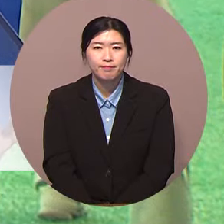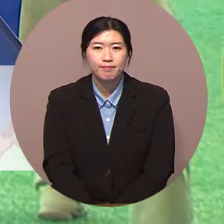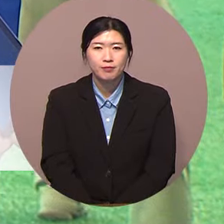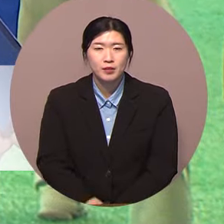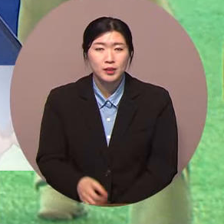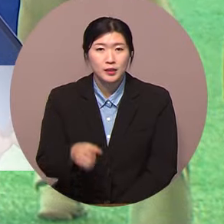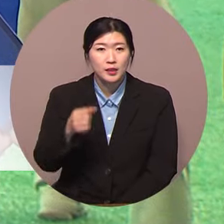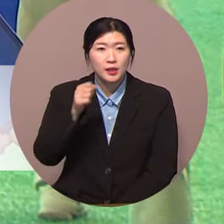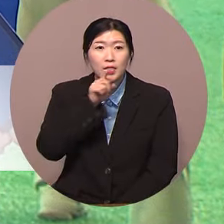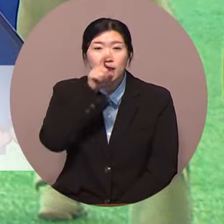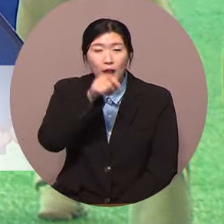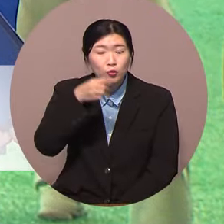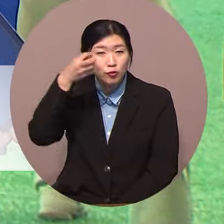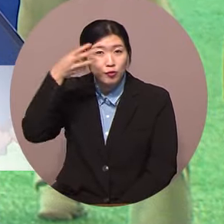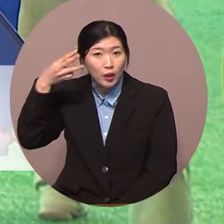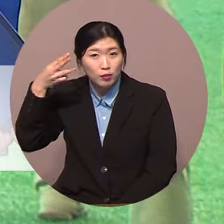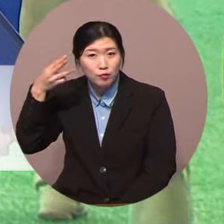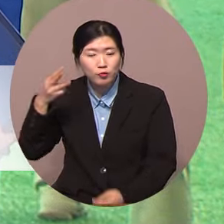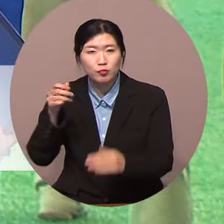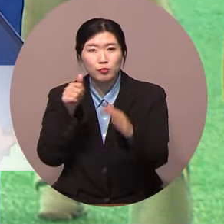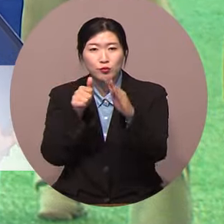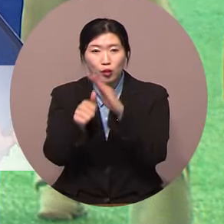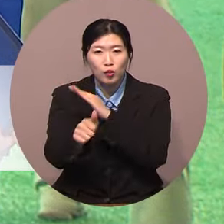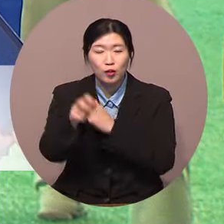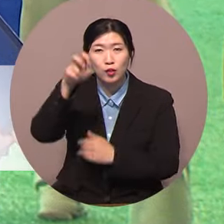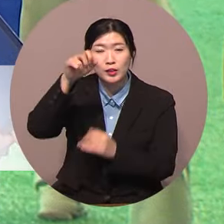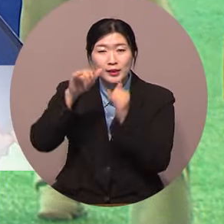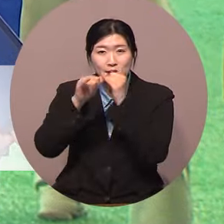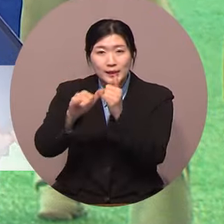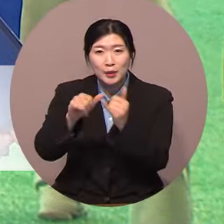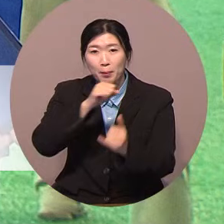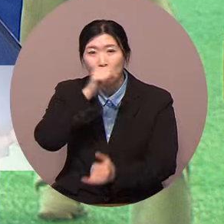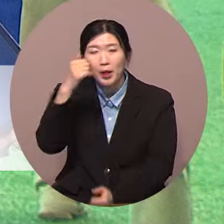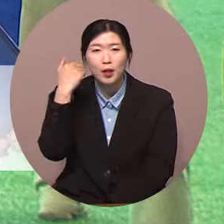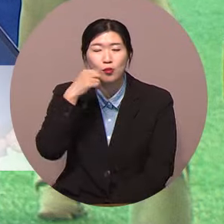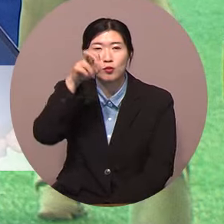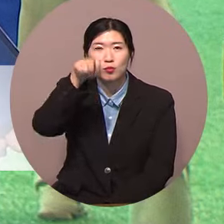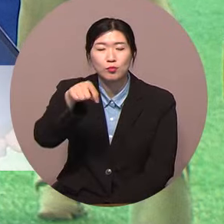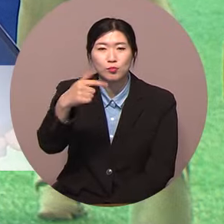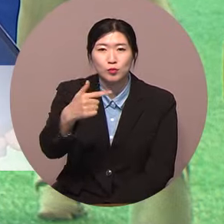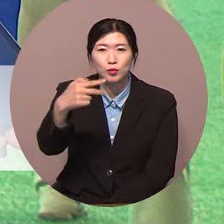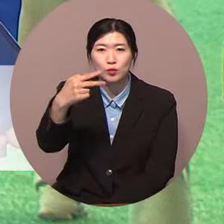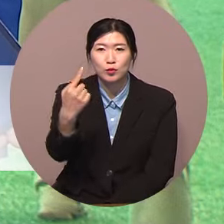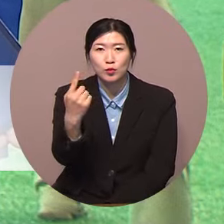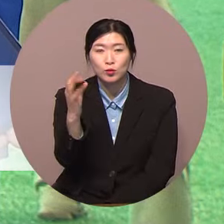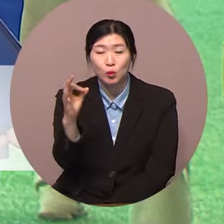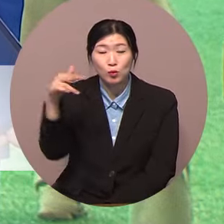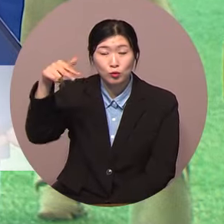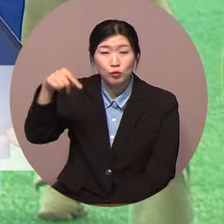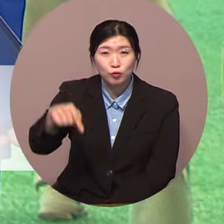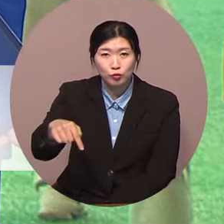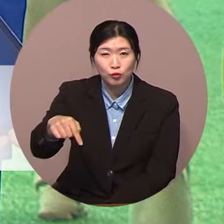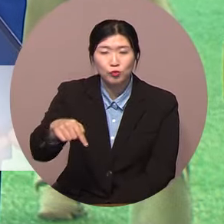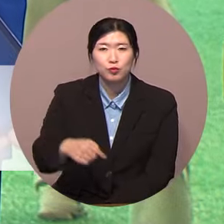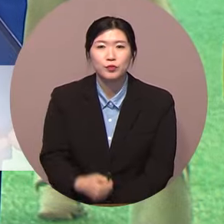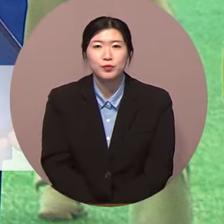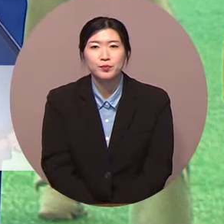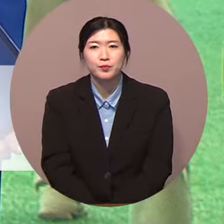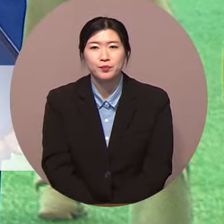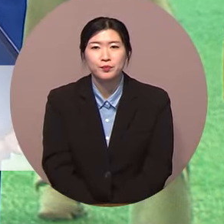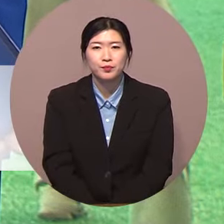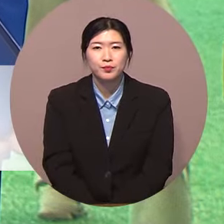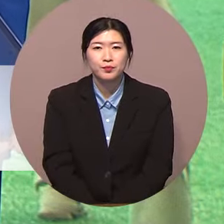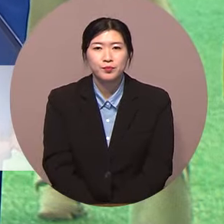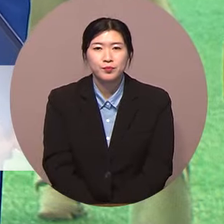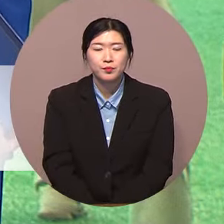프로야구 한화 이글스는 지난해 문동주가 최고의 신인 선수 자리에 오르며 17년 만에 신인왕 갈증을